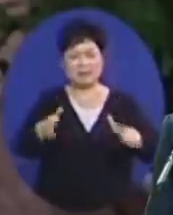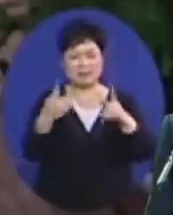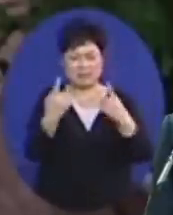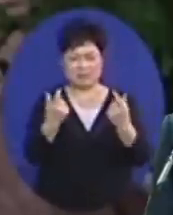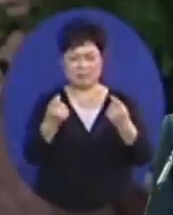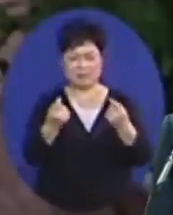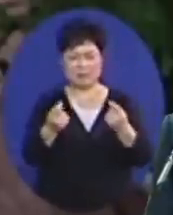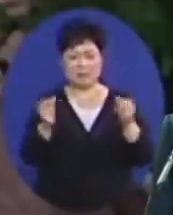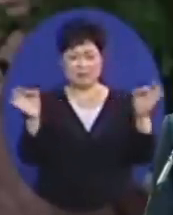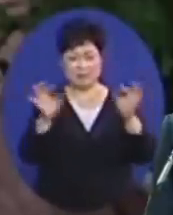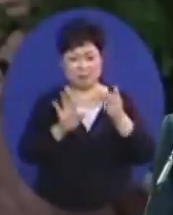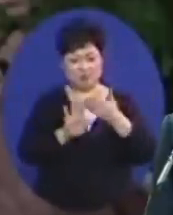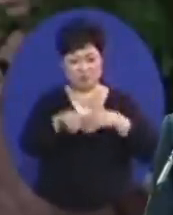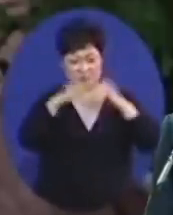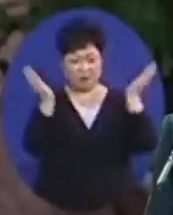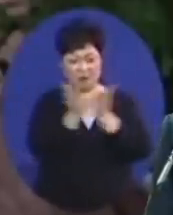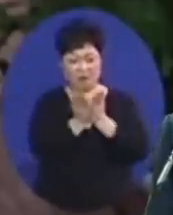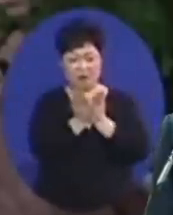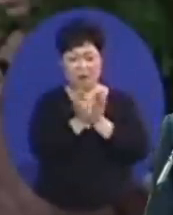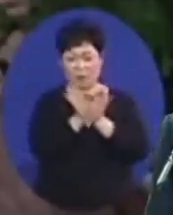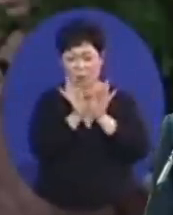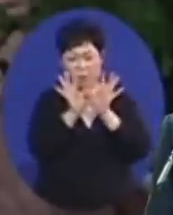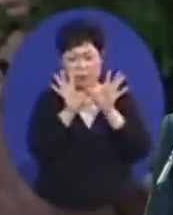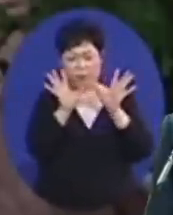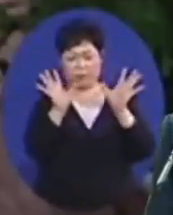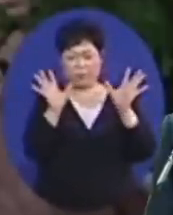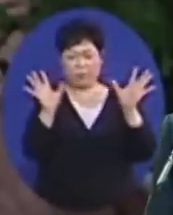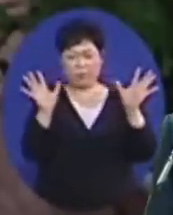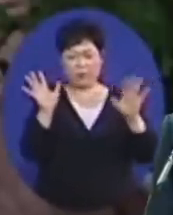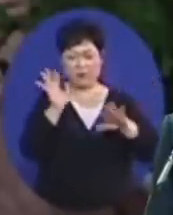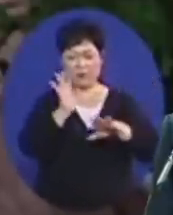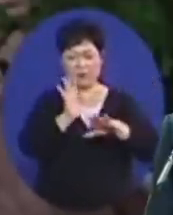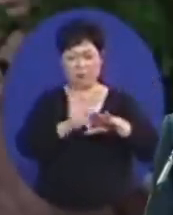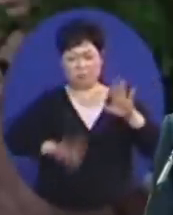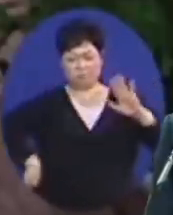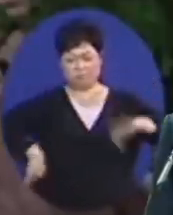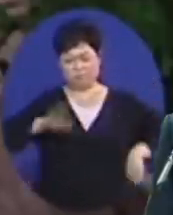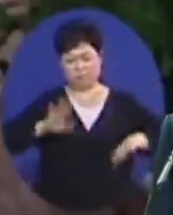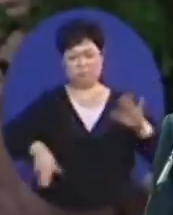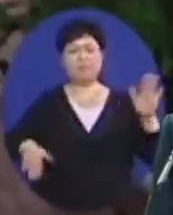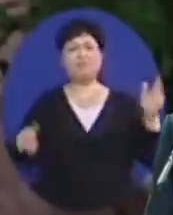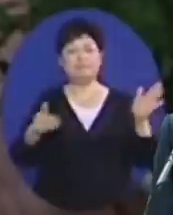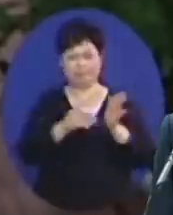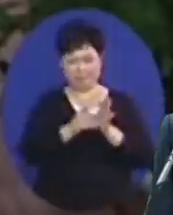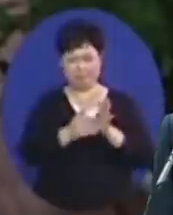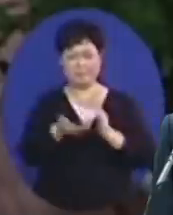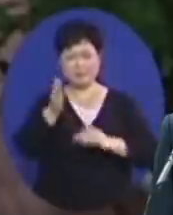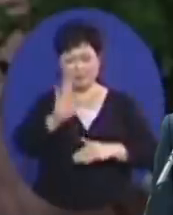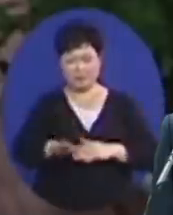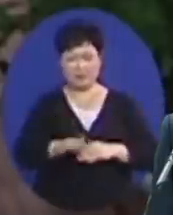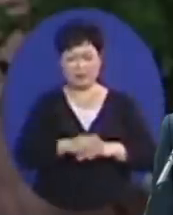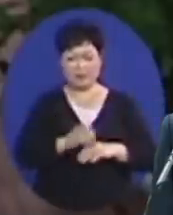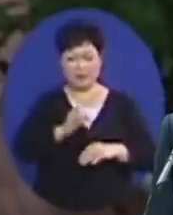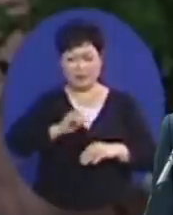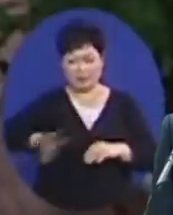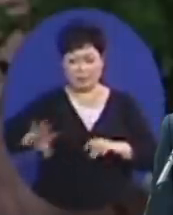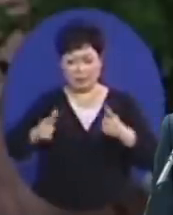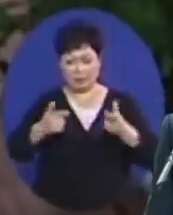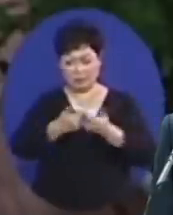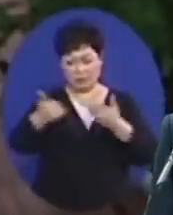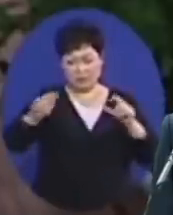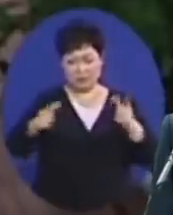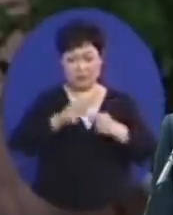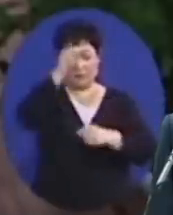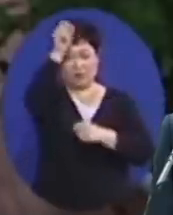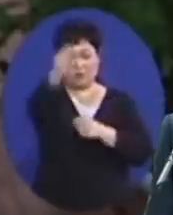후면 다 떠나가고 다 손에 놓치고 다 잃어버리고 마는 것입니다. 그러나 안 잃어버리고 안 떠나고